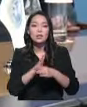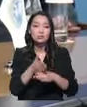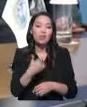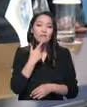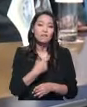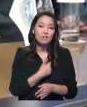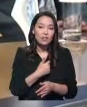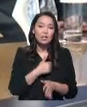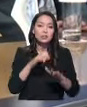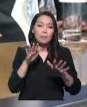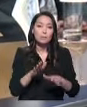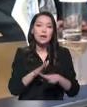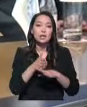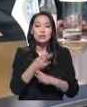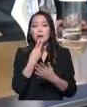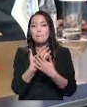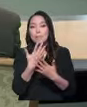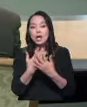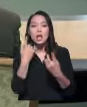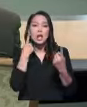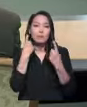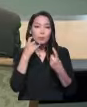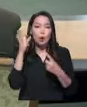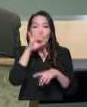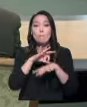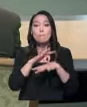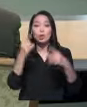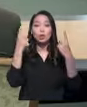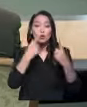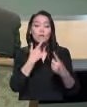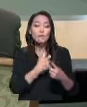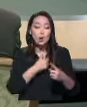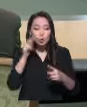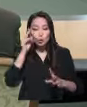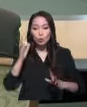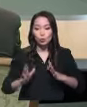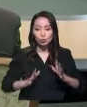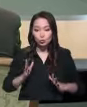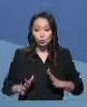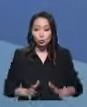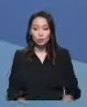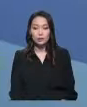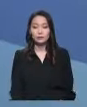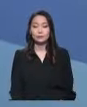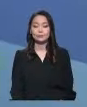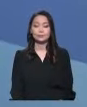воинских частей, предоставление информации о проводимых крупных военных учениях.